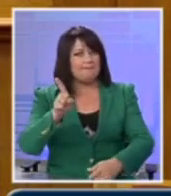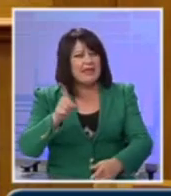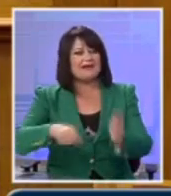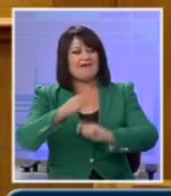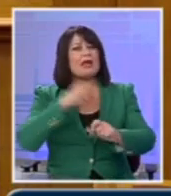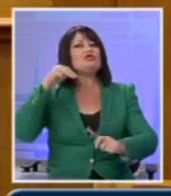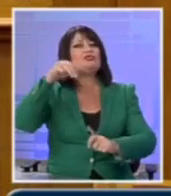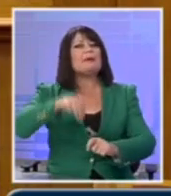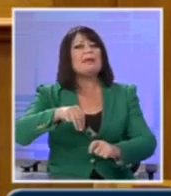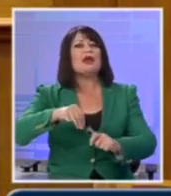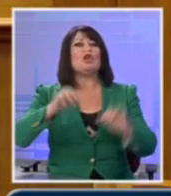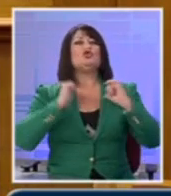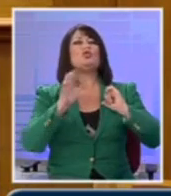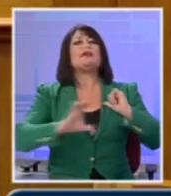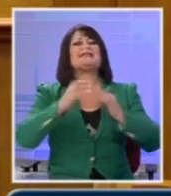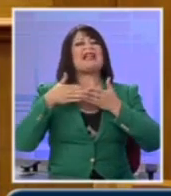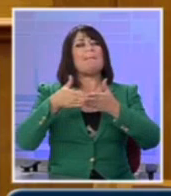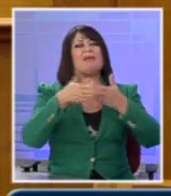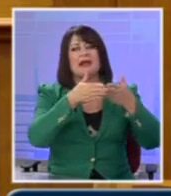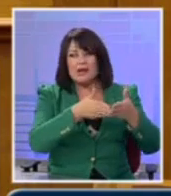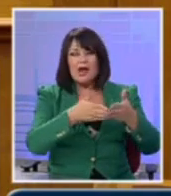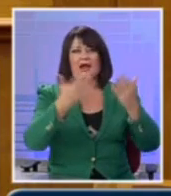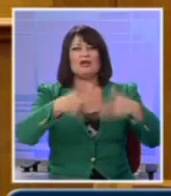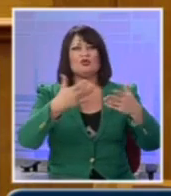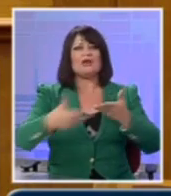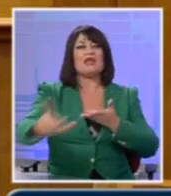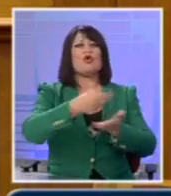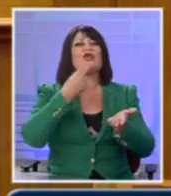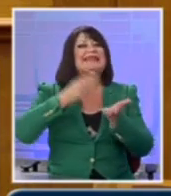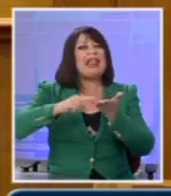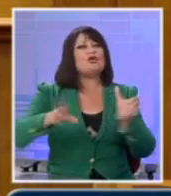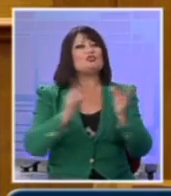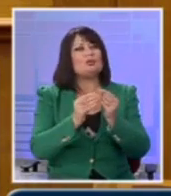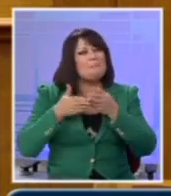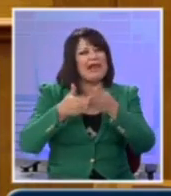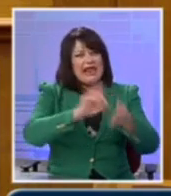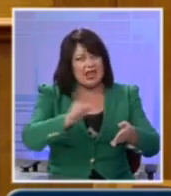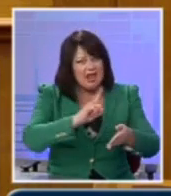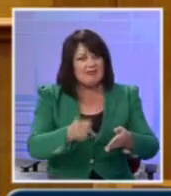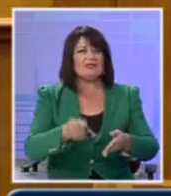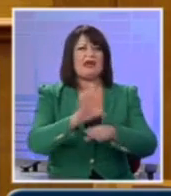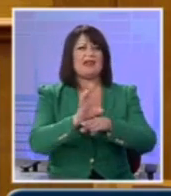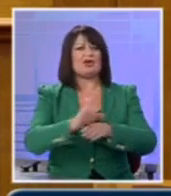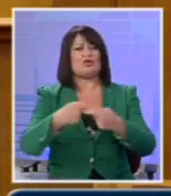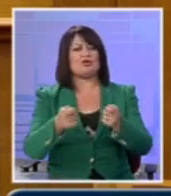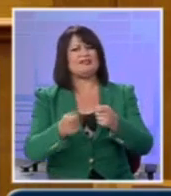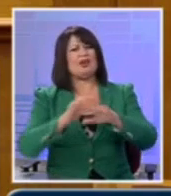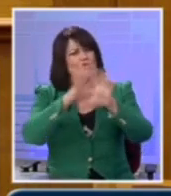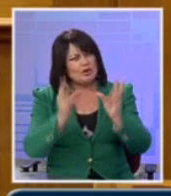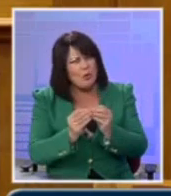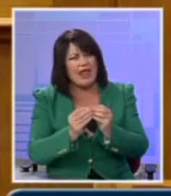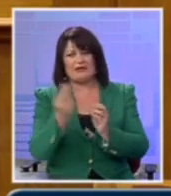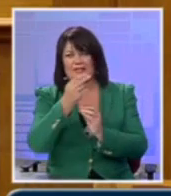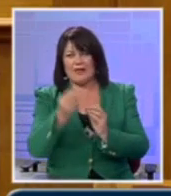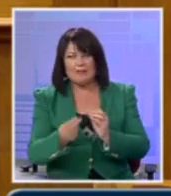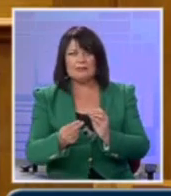Μητρό Τουριστικών Πλοίων, να κάνουμε λειτουργικό το σύστημα ίσπραξης του τέλους πλοών, να καθιερώσουμε ηλεκτρονικό εισιτήριο παντού, να